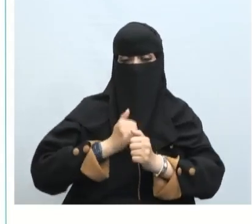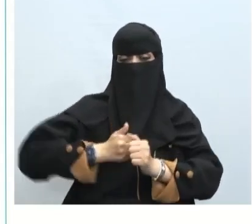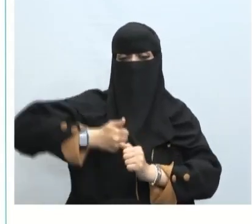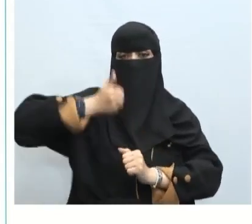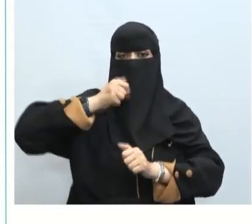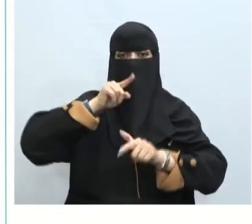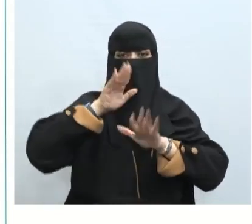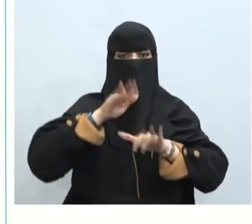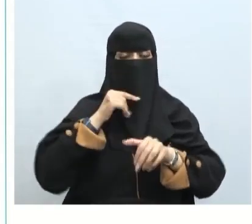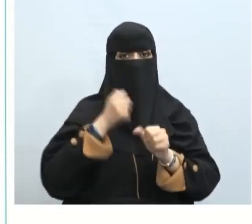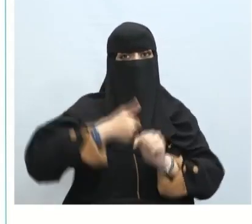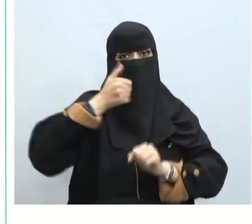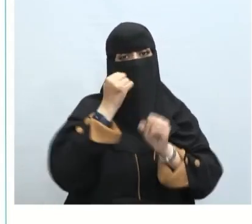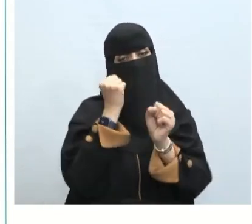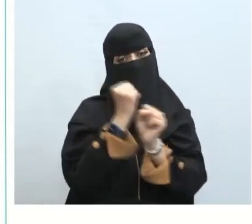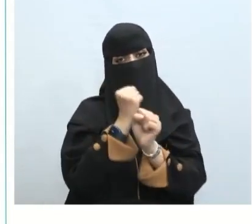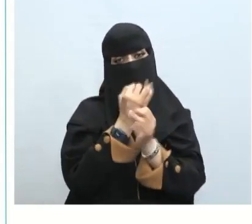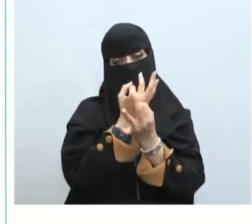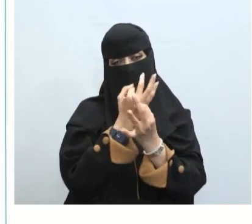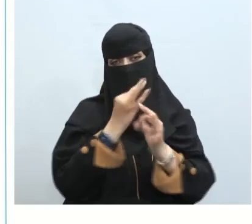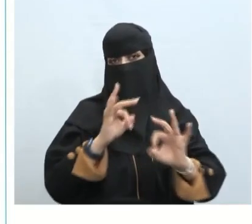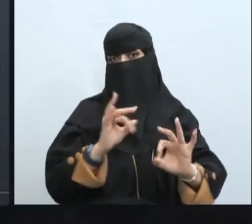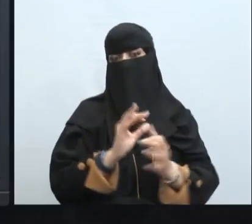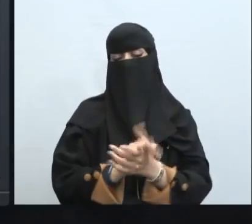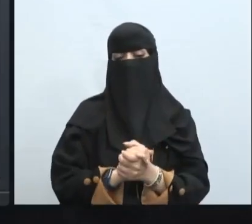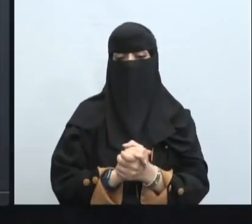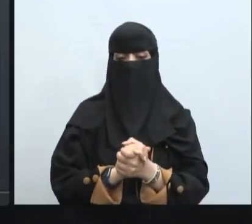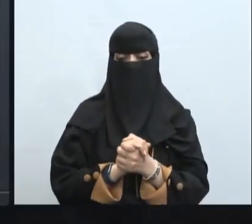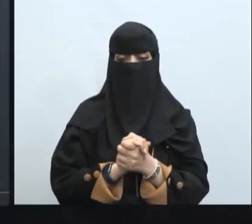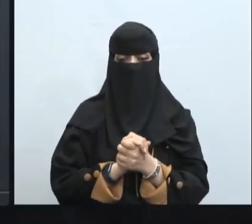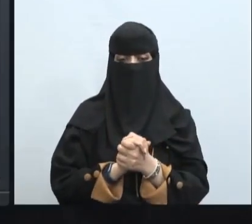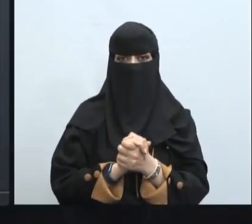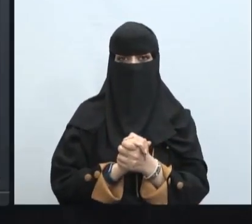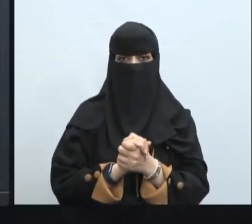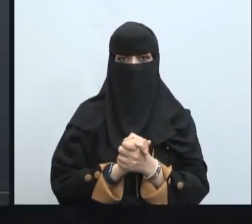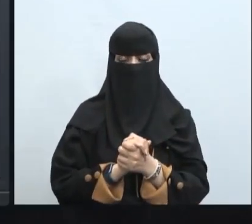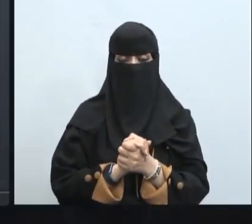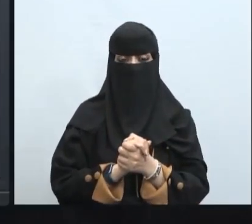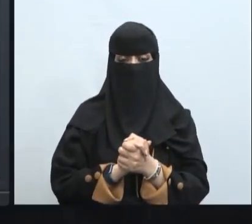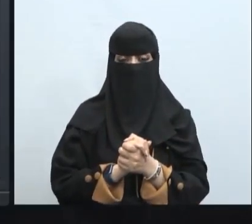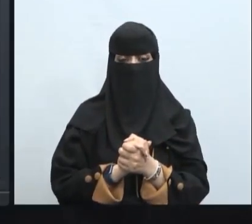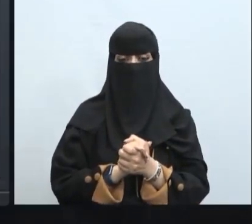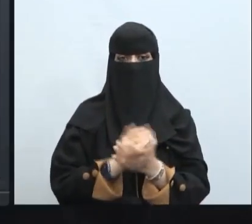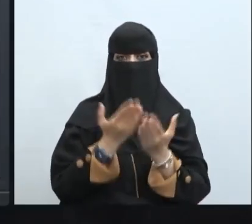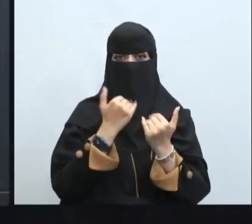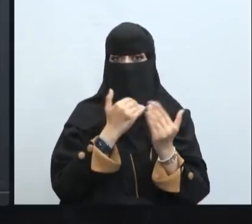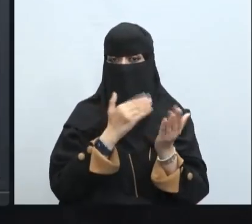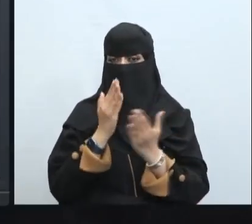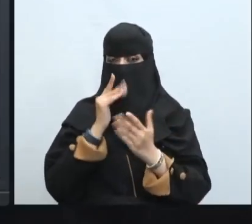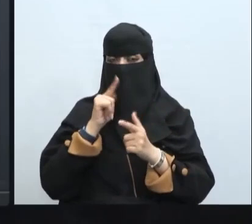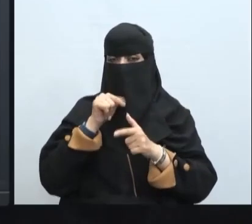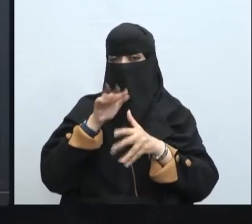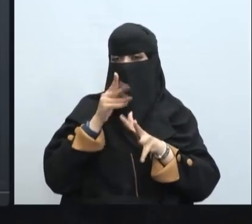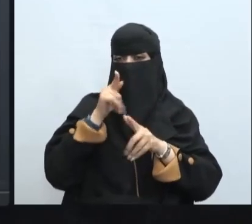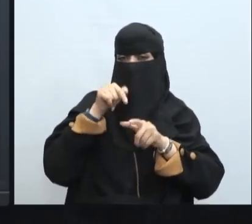بجد واجتهاد لانجاز العمل الموكل اليك خمسه قبول